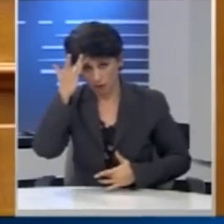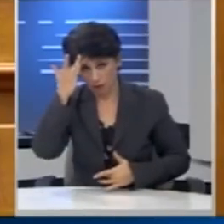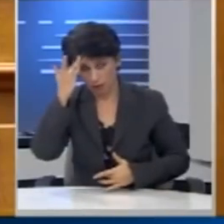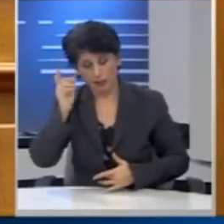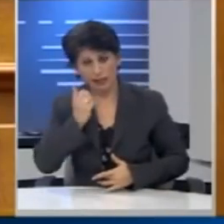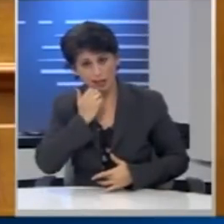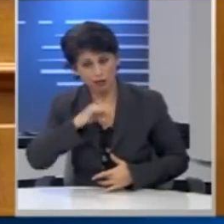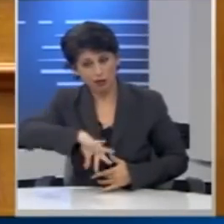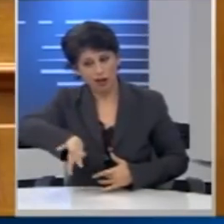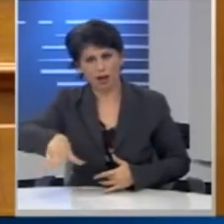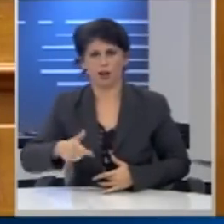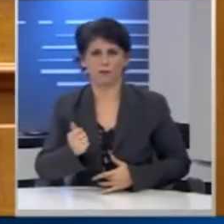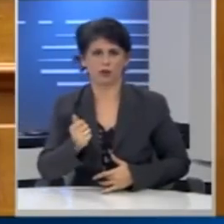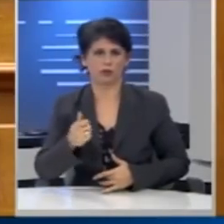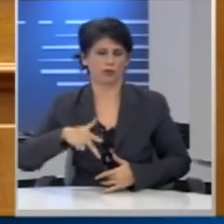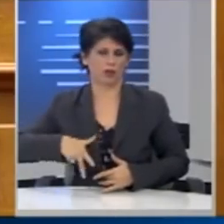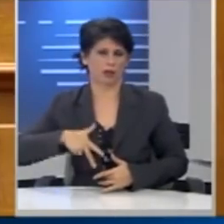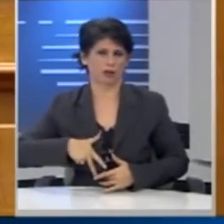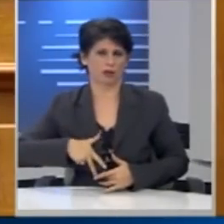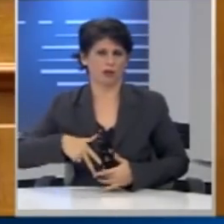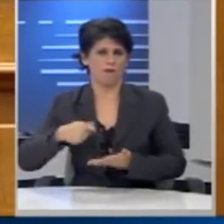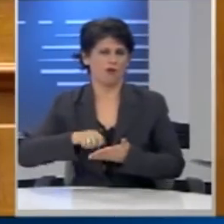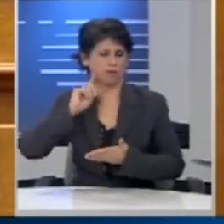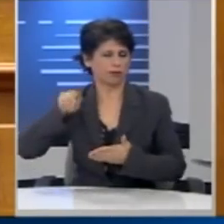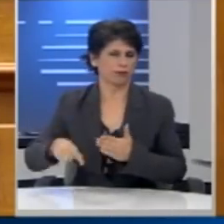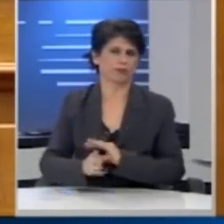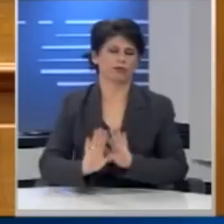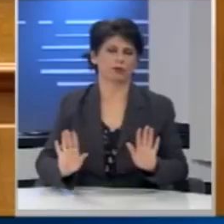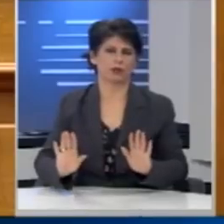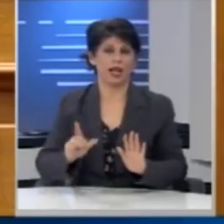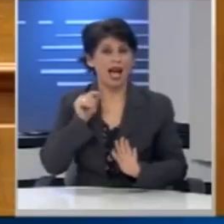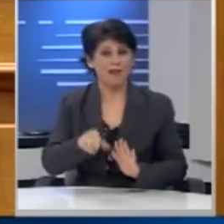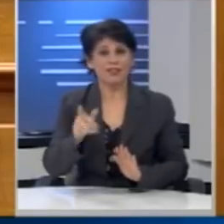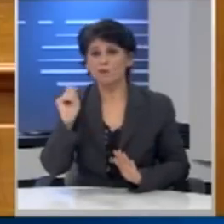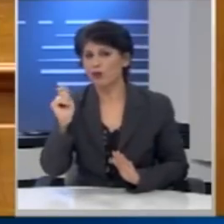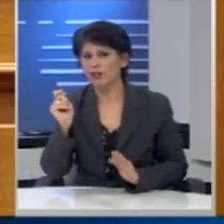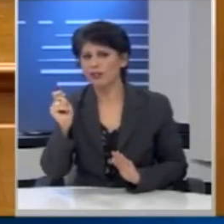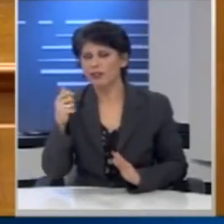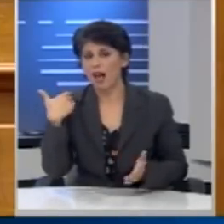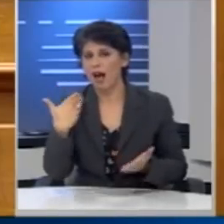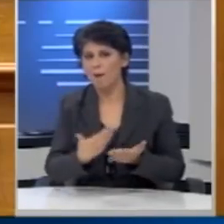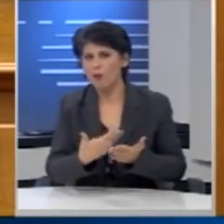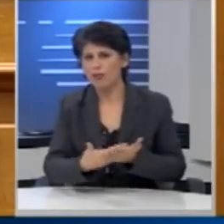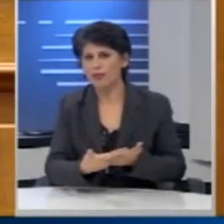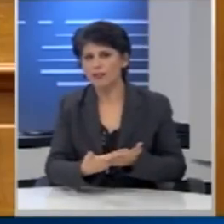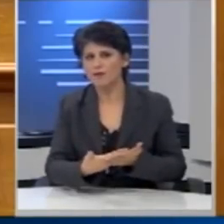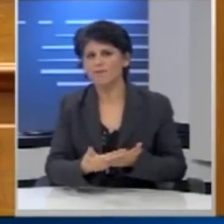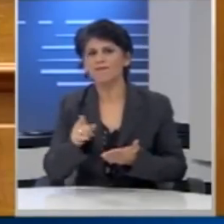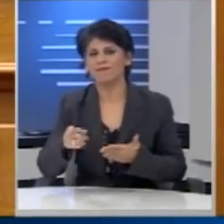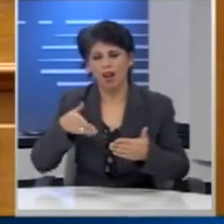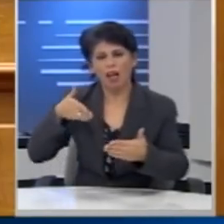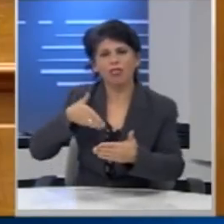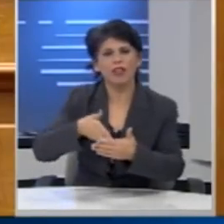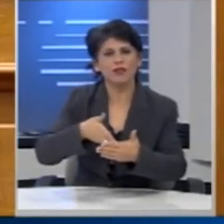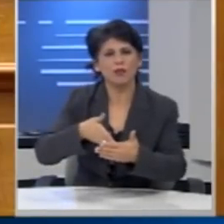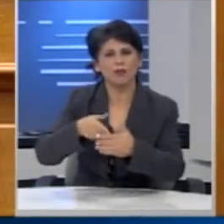κατακριτέα να κλέψει το κράτος και να φοροδιαφύγει. Αυτές οι πολιτικές απεδείχθησαν παντελώς